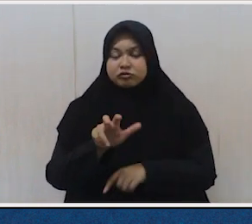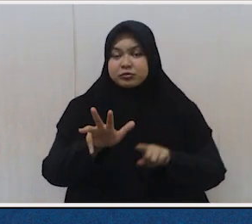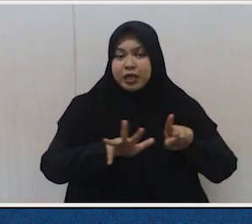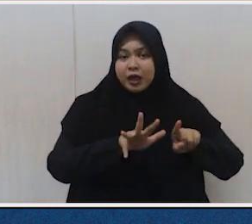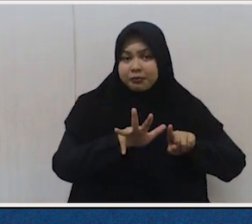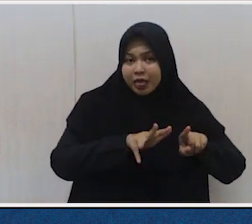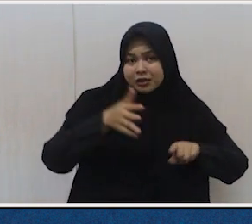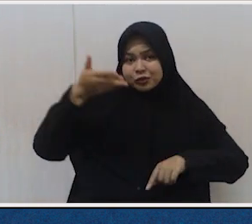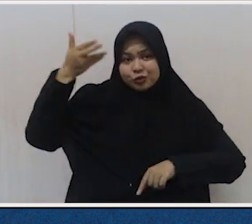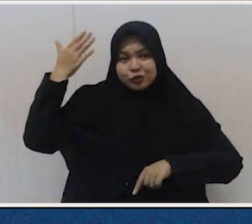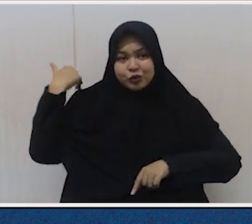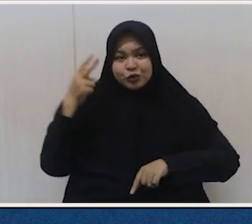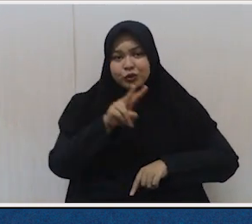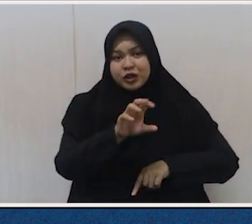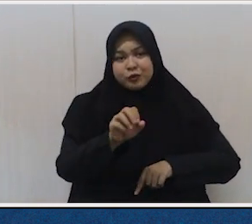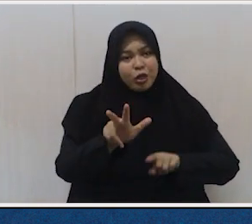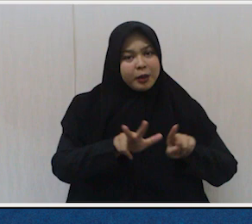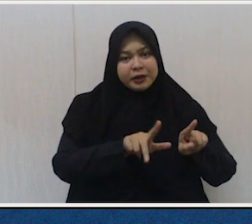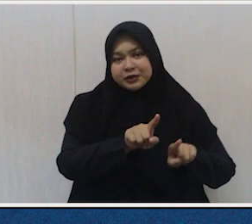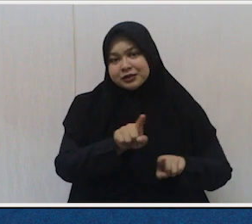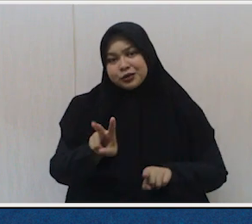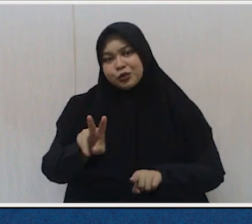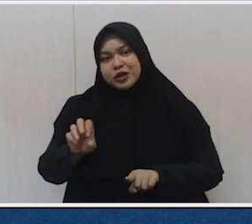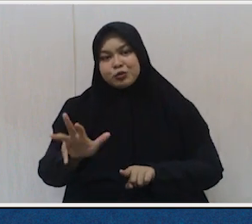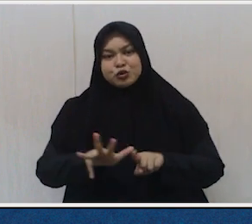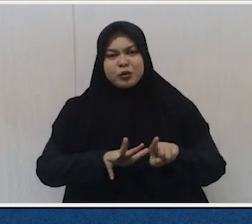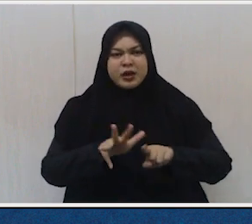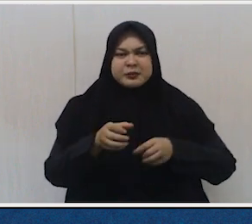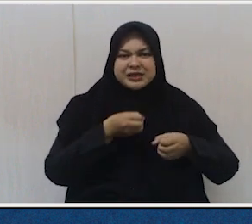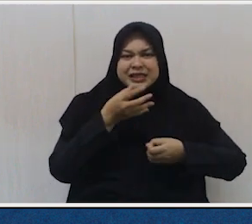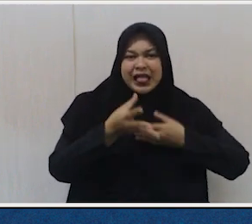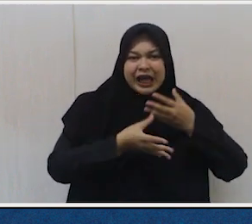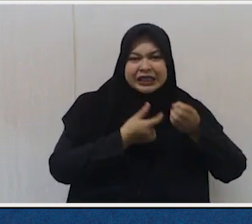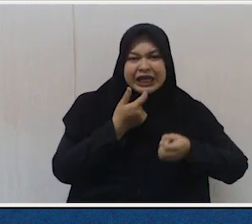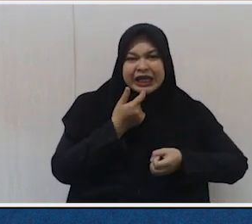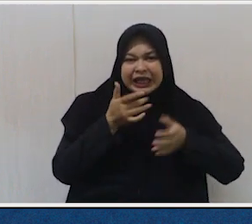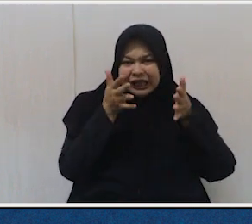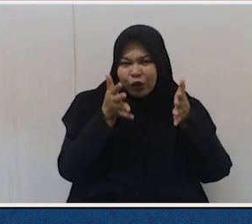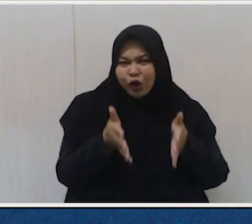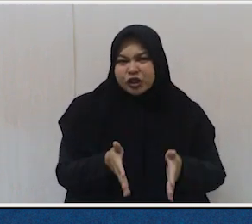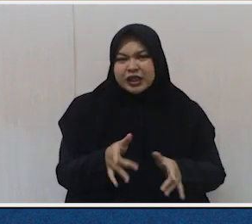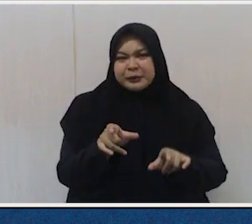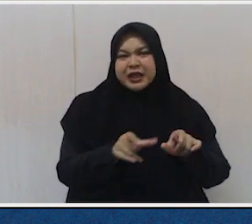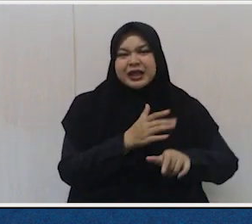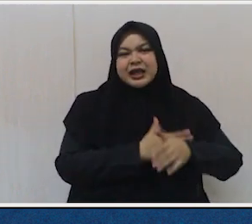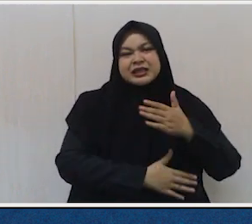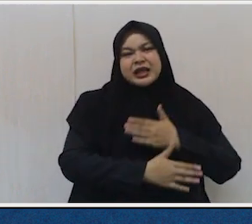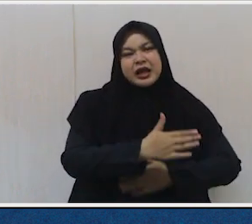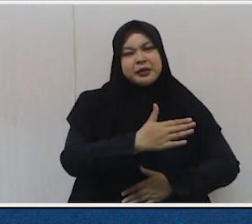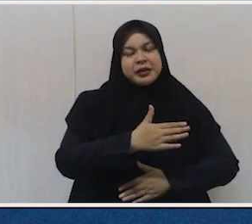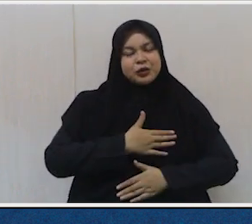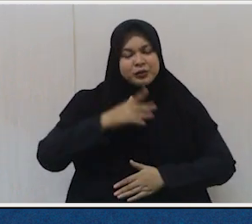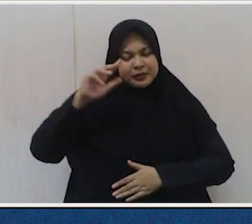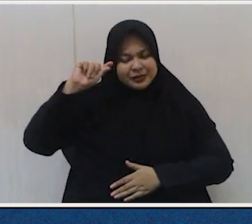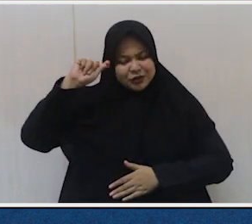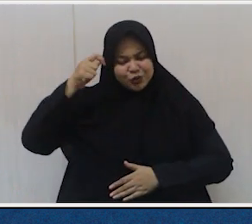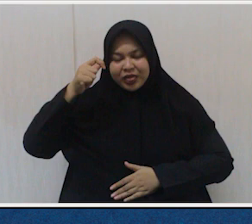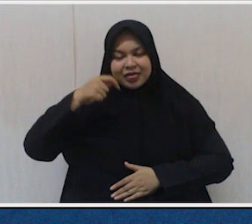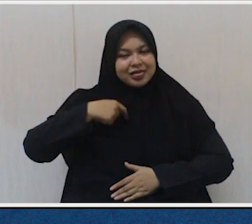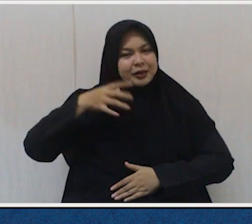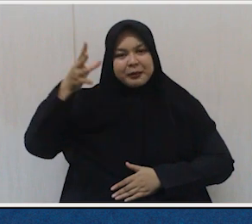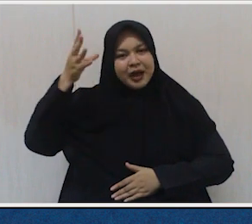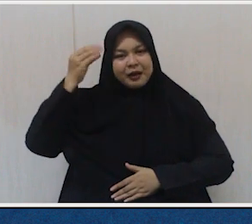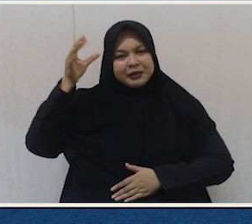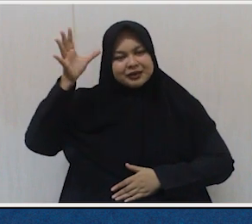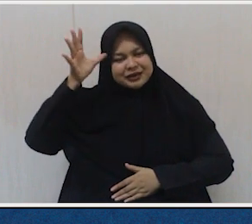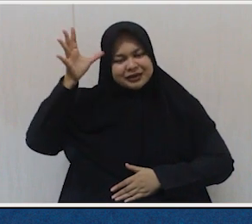ketika gitu 20189 menjelaskan tentang konteks disabilitas di peradilan aja masih masih susah